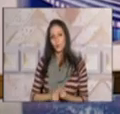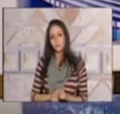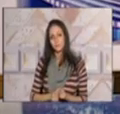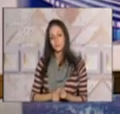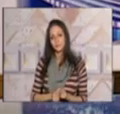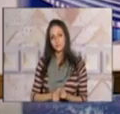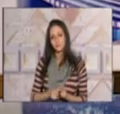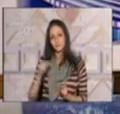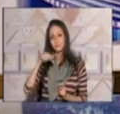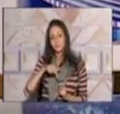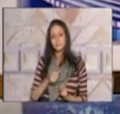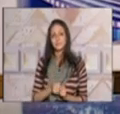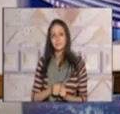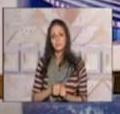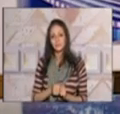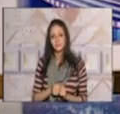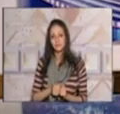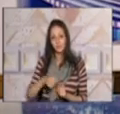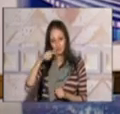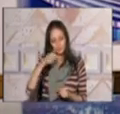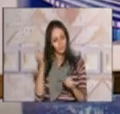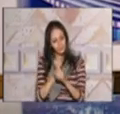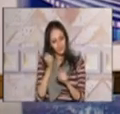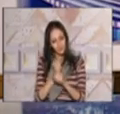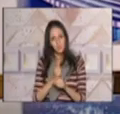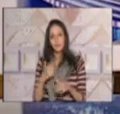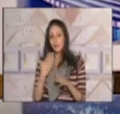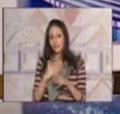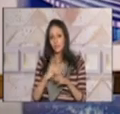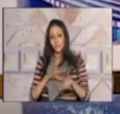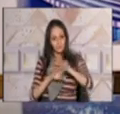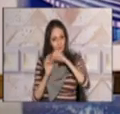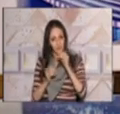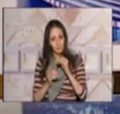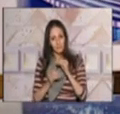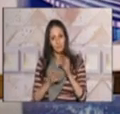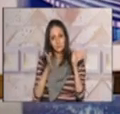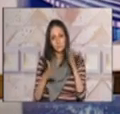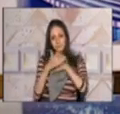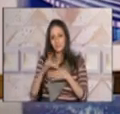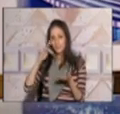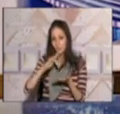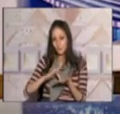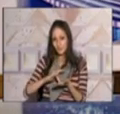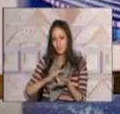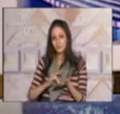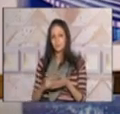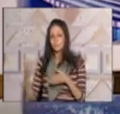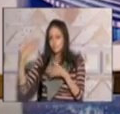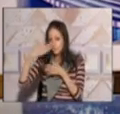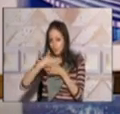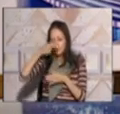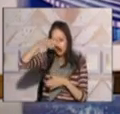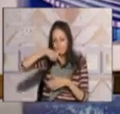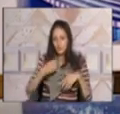قويه، بالاضافه لكده احنا بنشتغل على ان احنا نحضر جوائز داخليه خاصه يمكن في الجامعات، بحيث انه يبقى